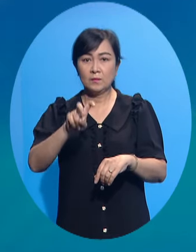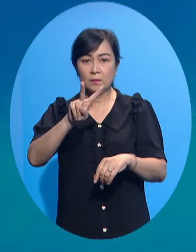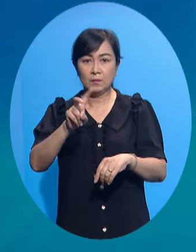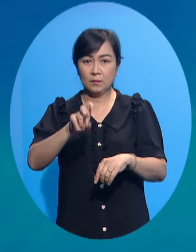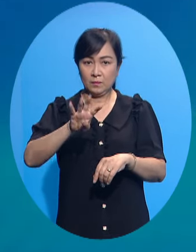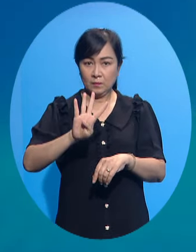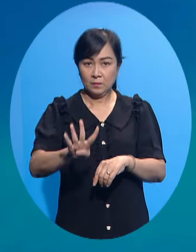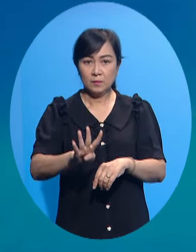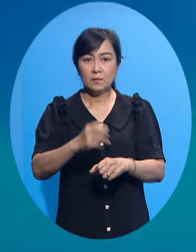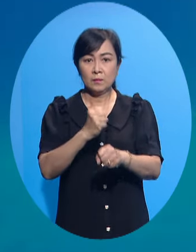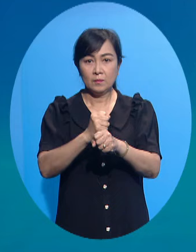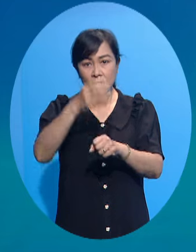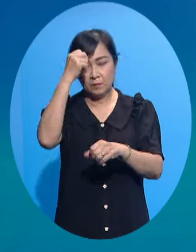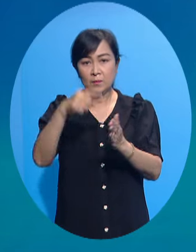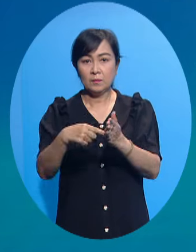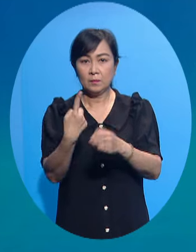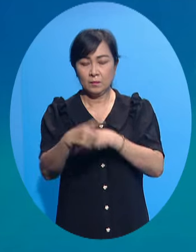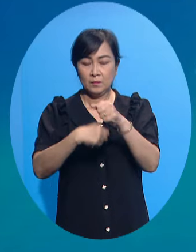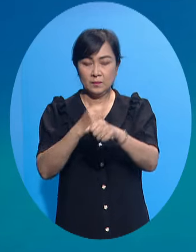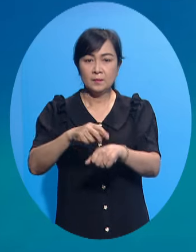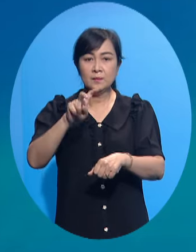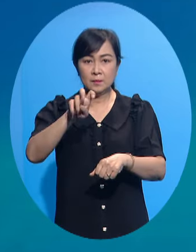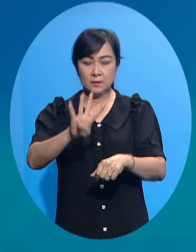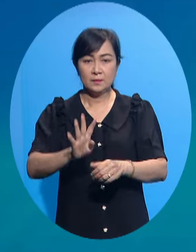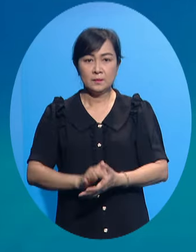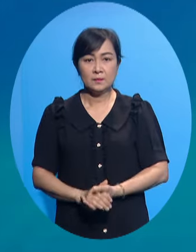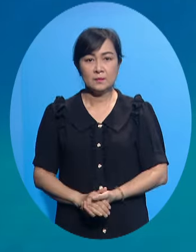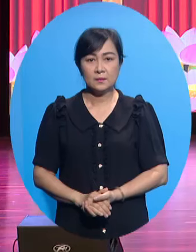2020-2024 và hệ vừa làm vừa học đợt 1 năm 2024.